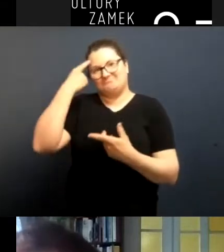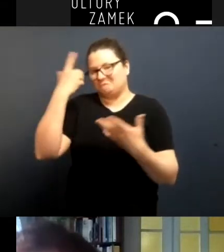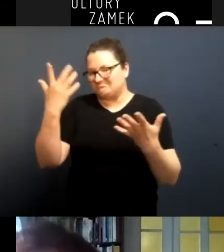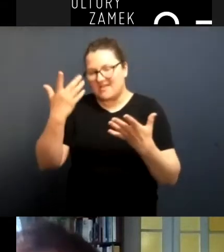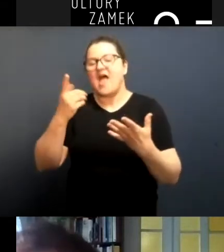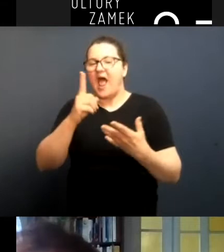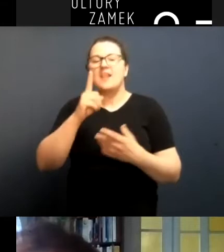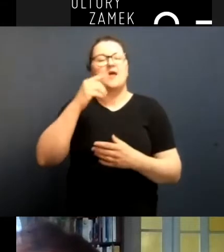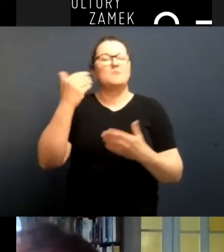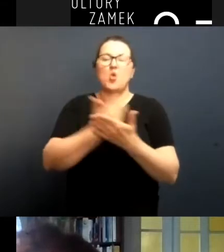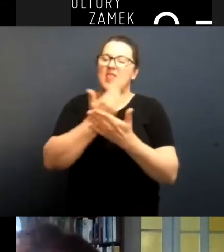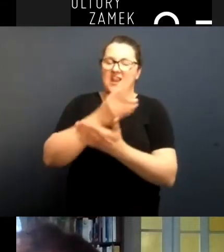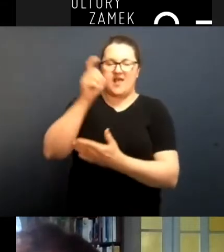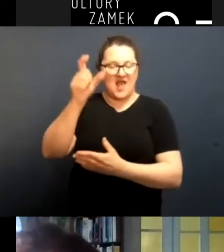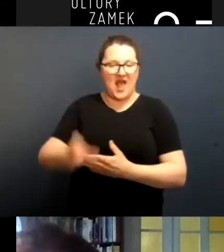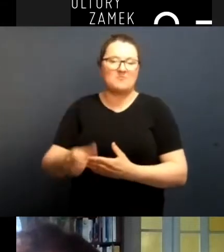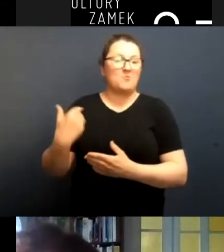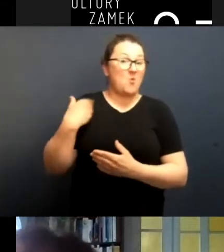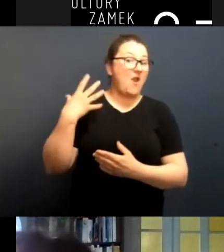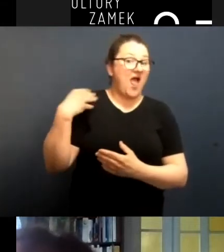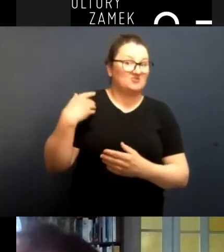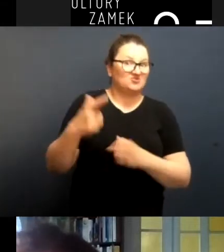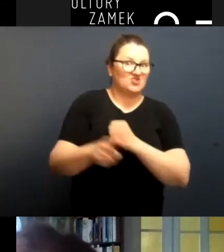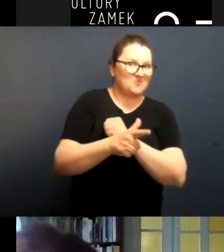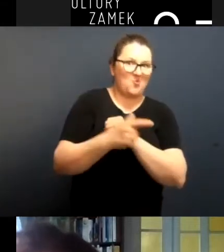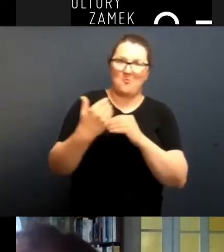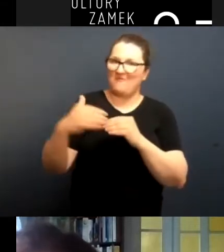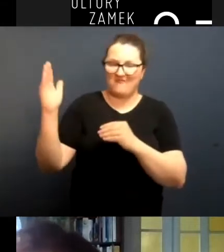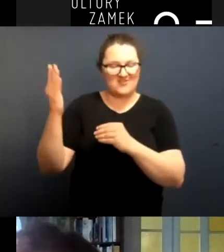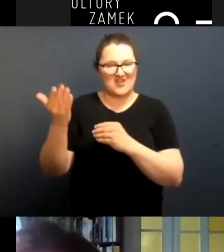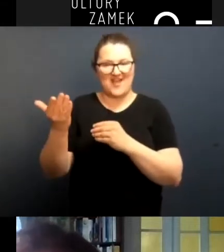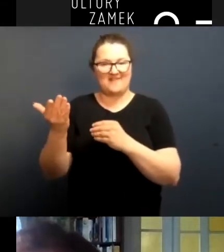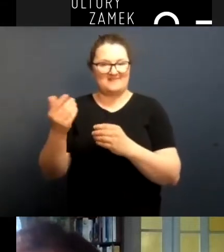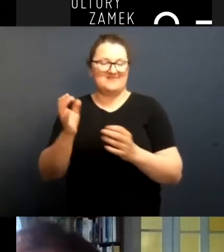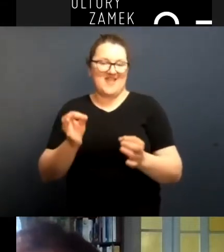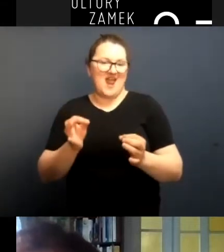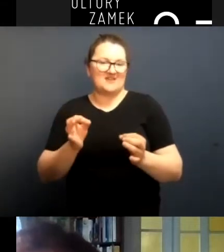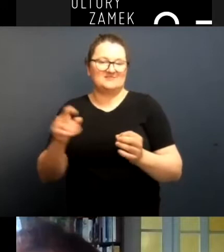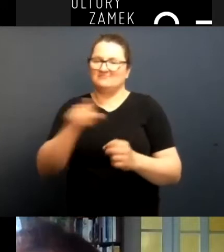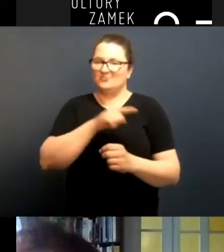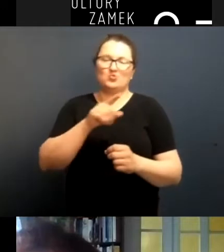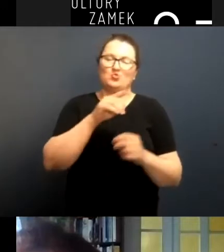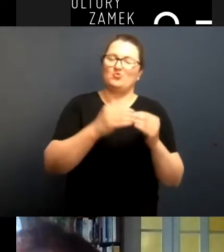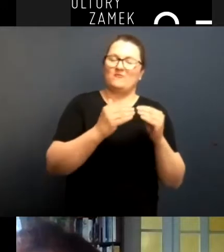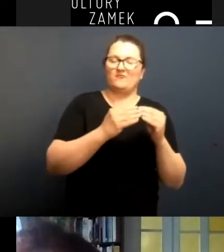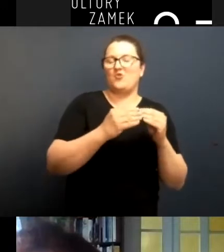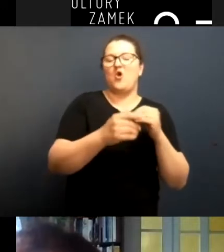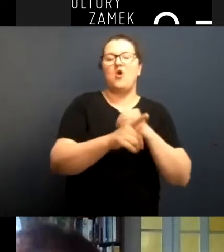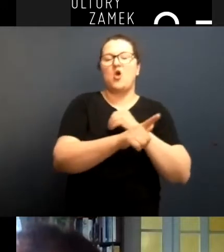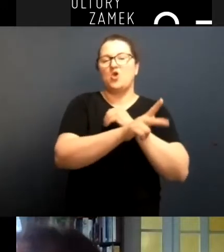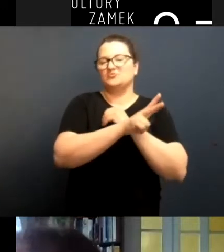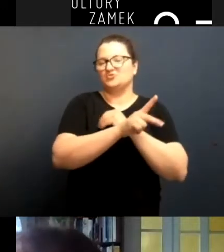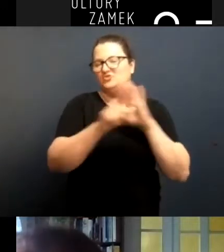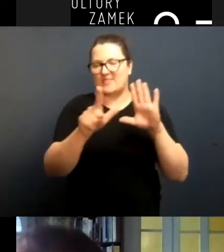pamięci, natomiast jako modelka w wieku, no właśnie 70+, ona jest tym momencie w wieku Sofli Loren, czyli ma